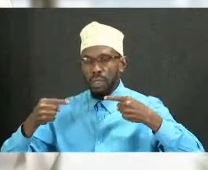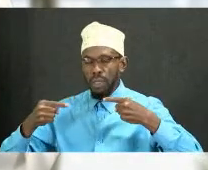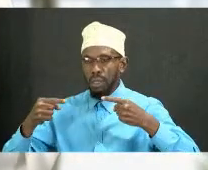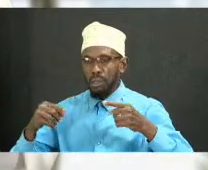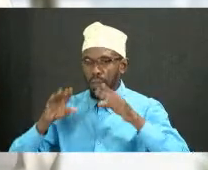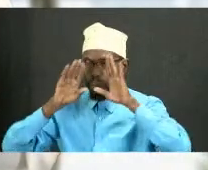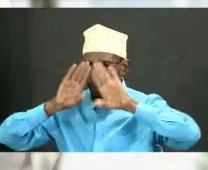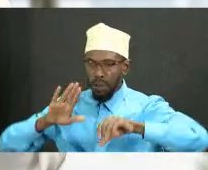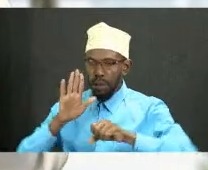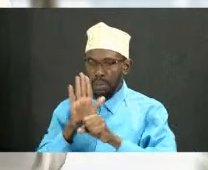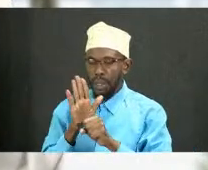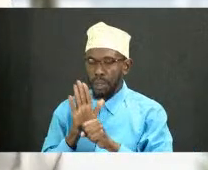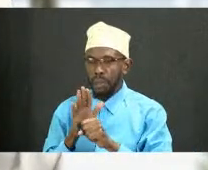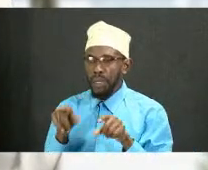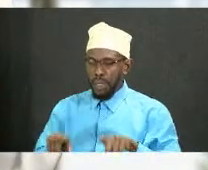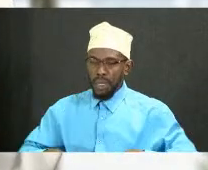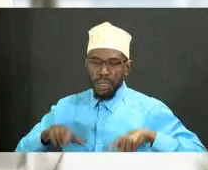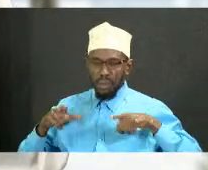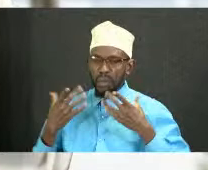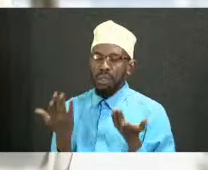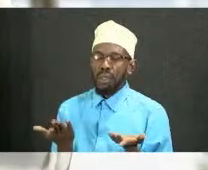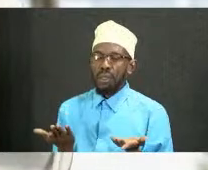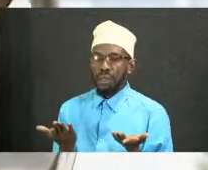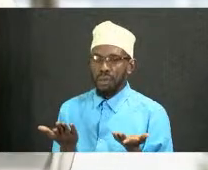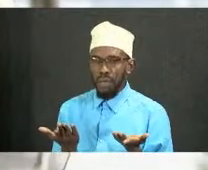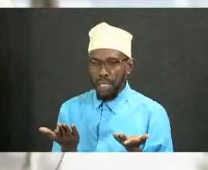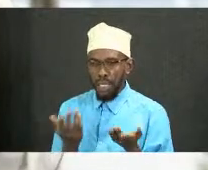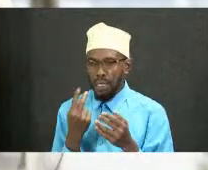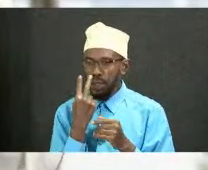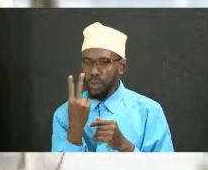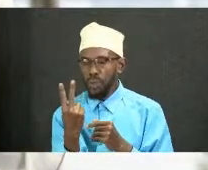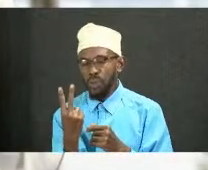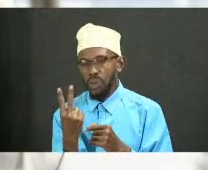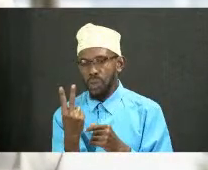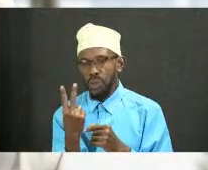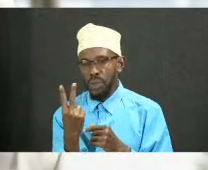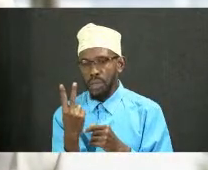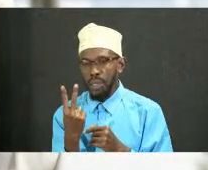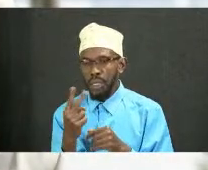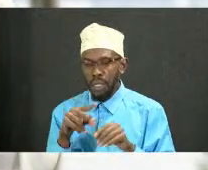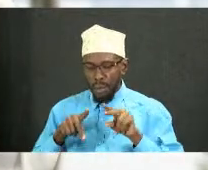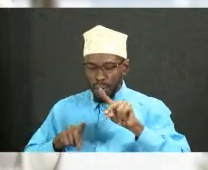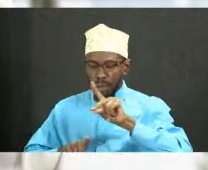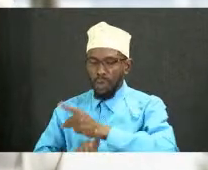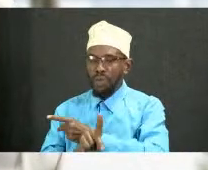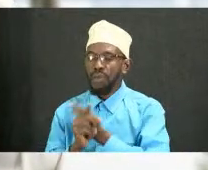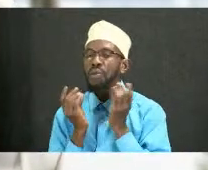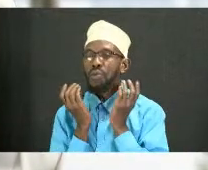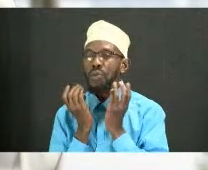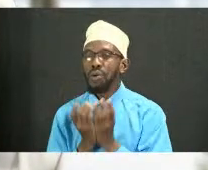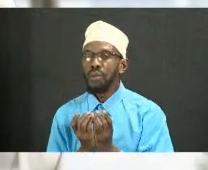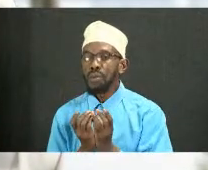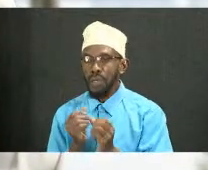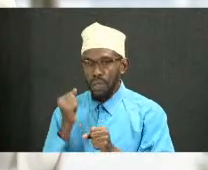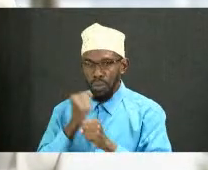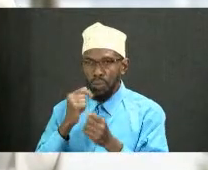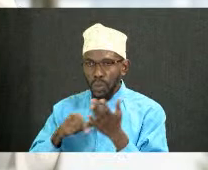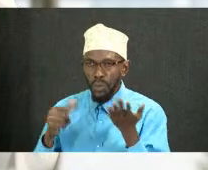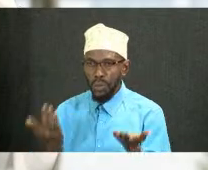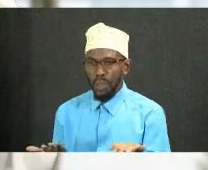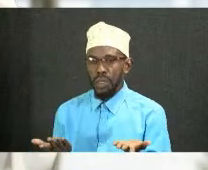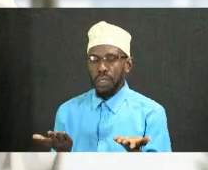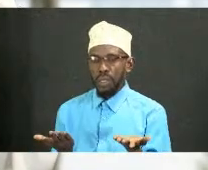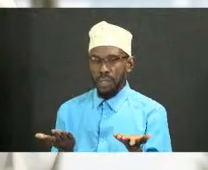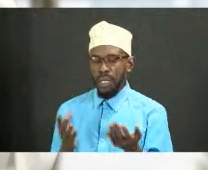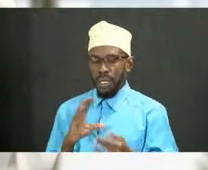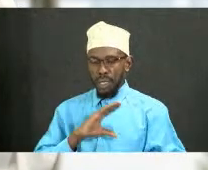ambayo pengine Waislamu ni wengi, hali ni kama hii. Kwa hivyo tunaona mambo mawili. Kwanza kabisa Mtume sallallahu alaihi wasallam alipitia mambo haya na alifanya nini?